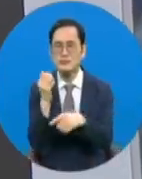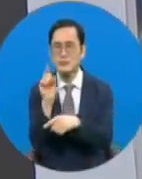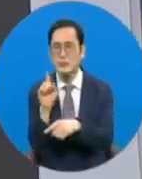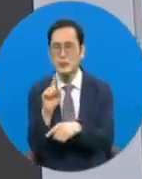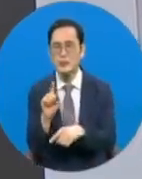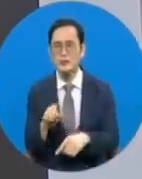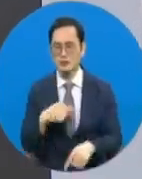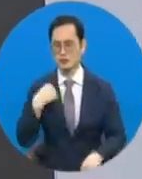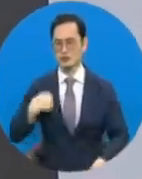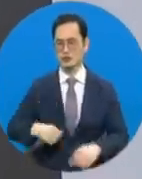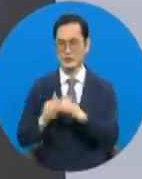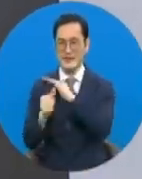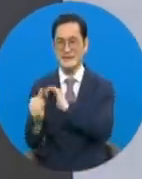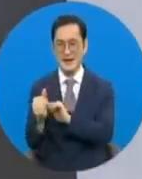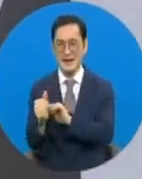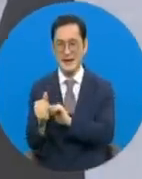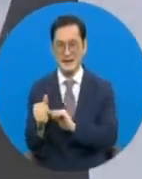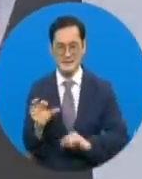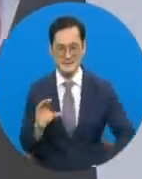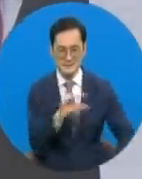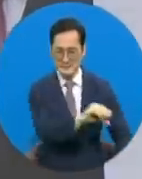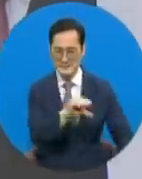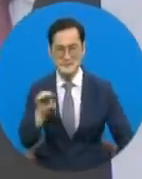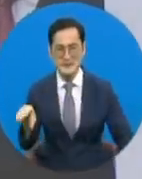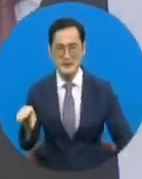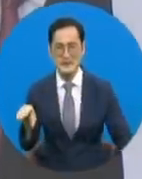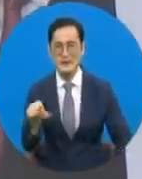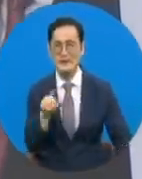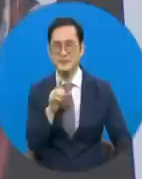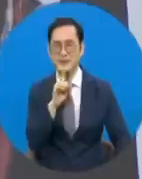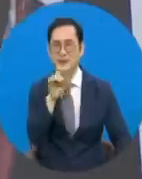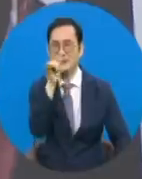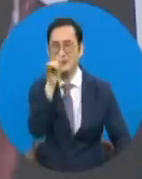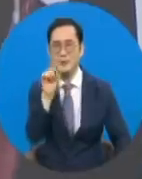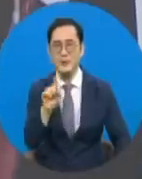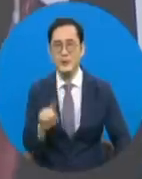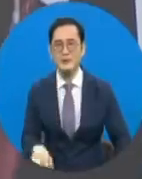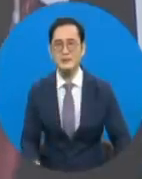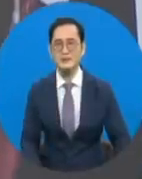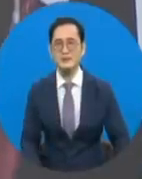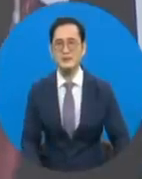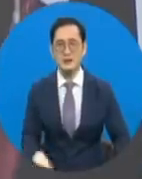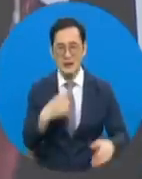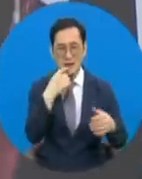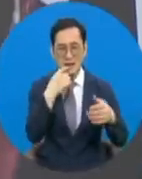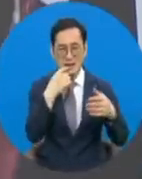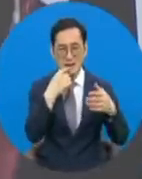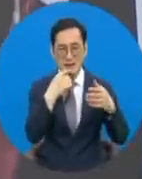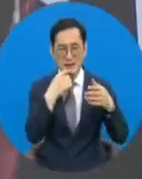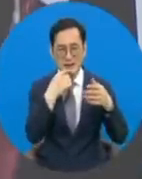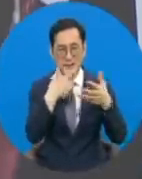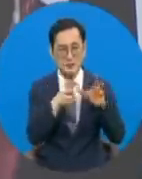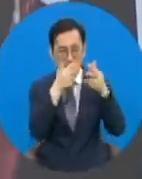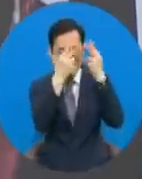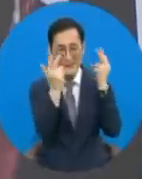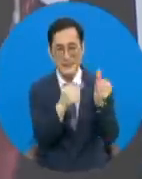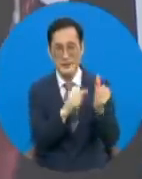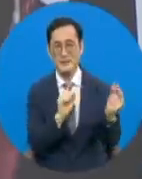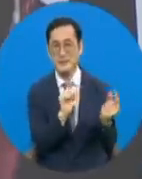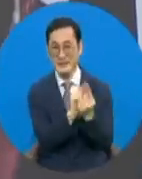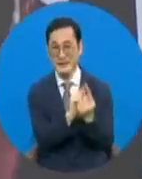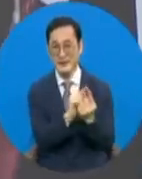싱하이밍 주한 중국 대사의 배팅 발언이 논란입니다. 싱 대사는 어제 이재명 민주당 대표를 만난